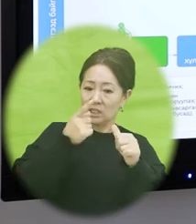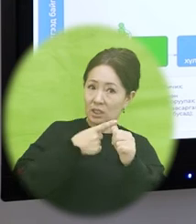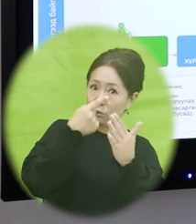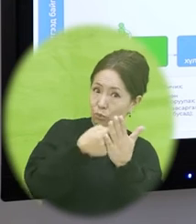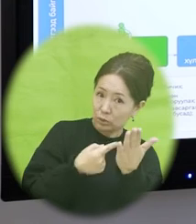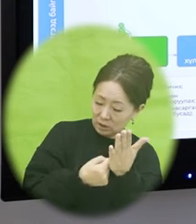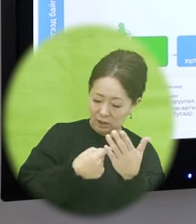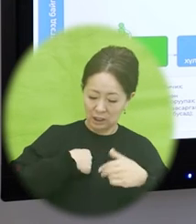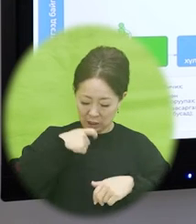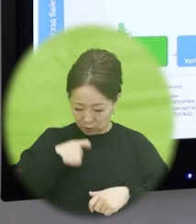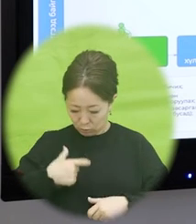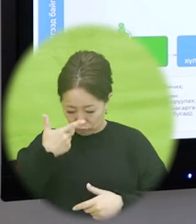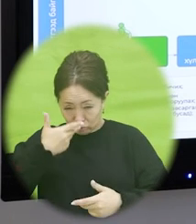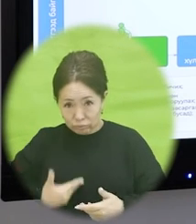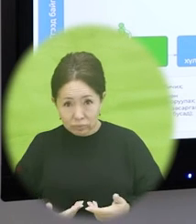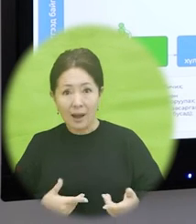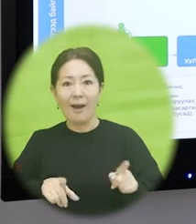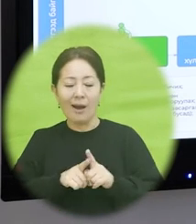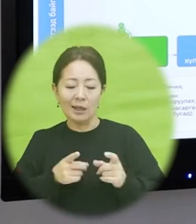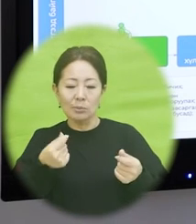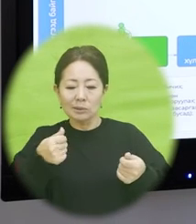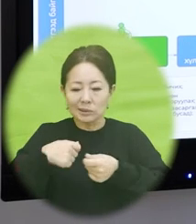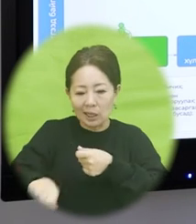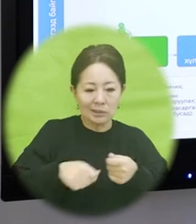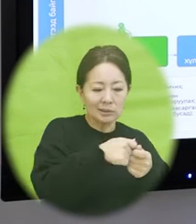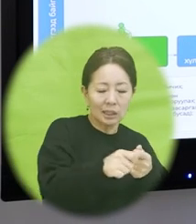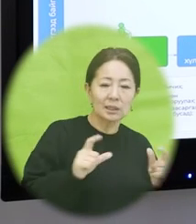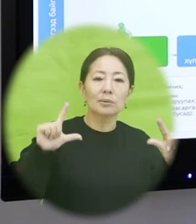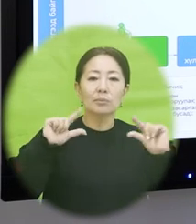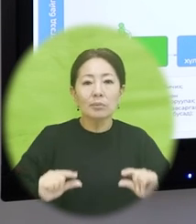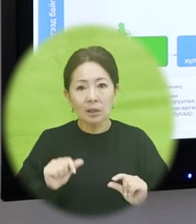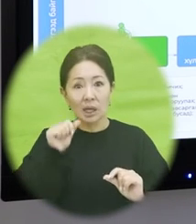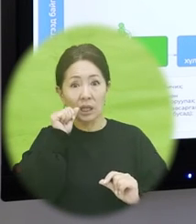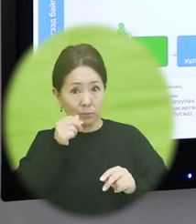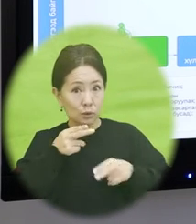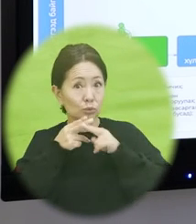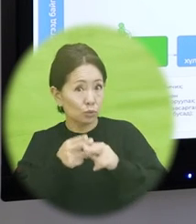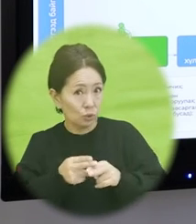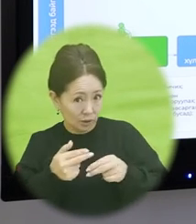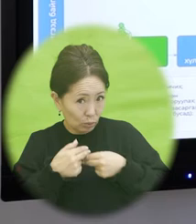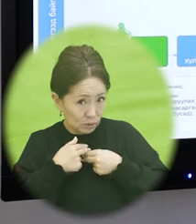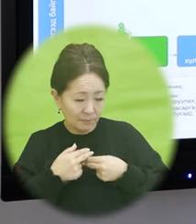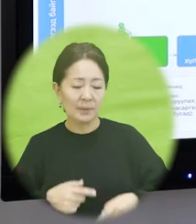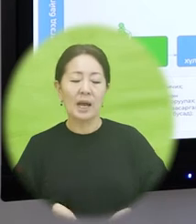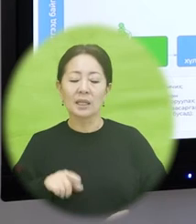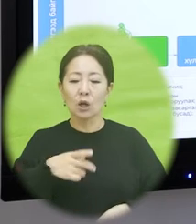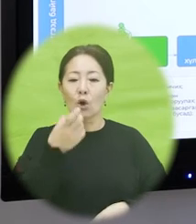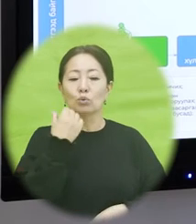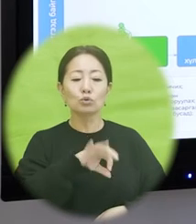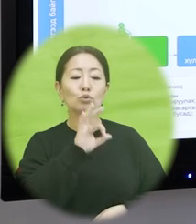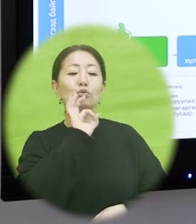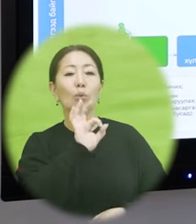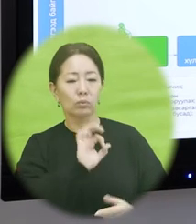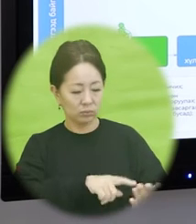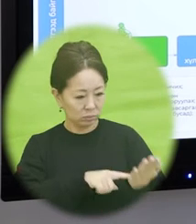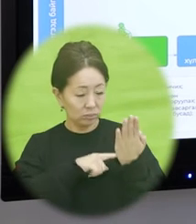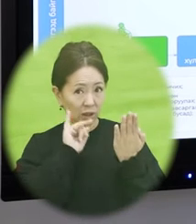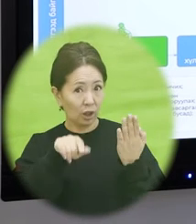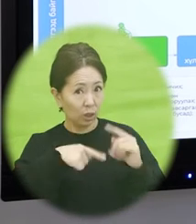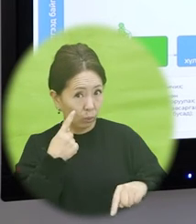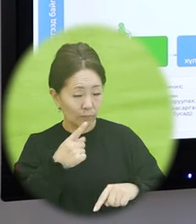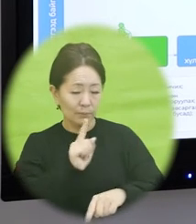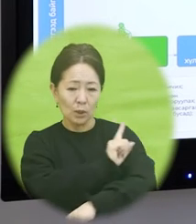болоод иргэний айл айл тал дээр зардлыг хэмжиж байгаа. За үнэн зөв байх магадлыг илүү өсгөж байгаа. Үр дүн болоод гарч